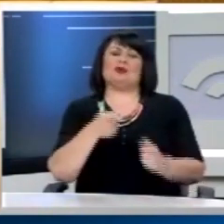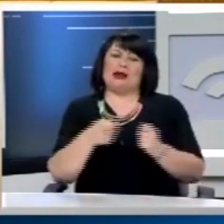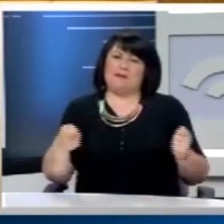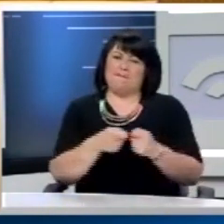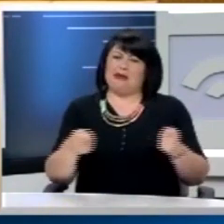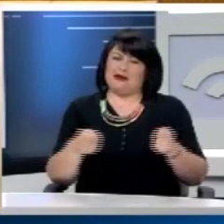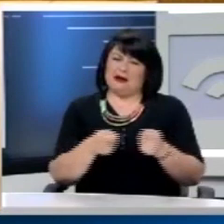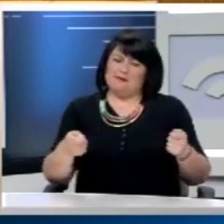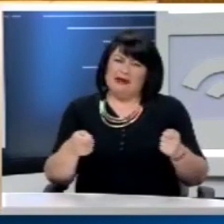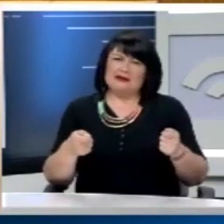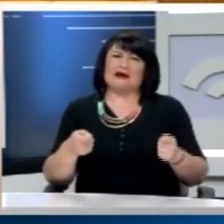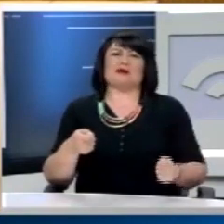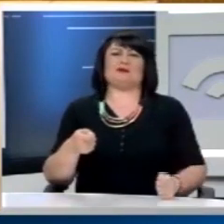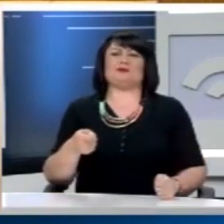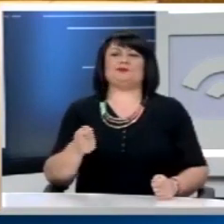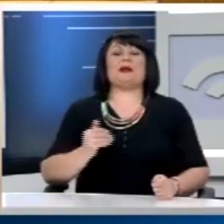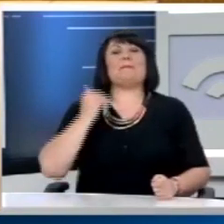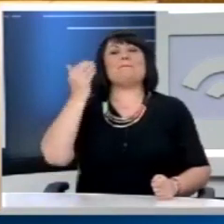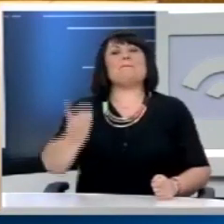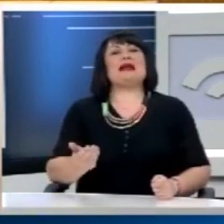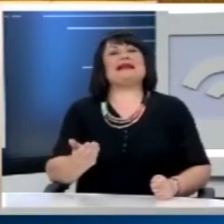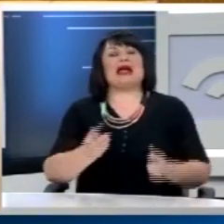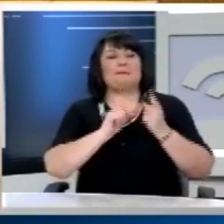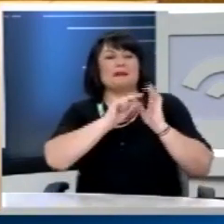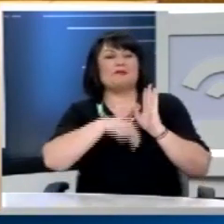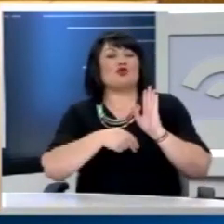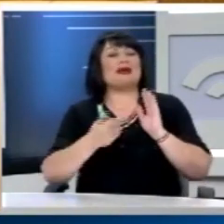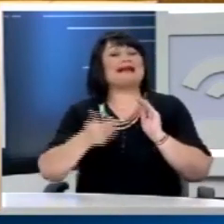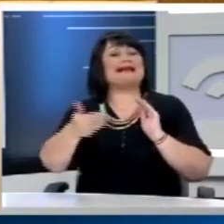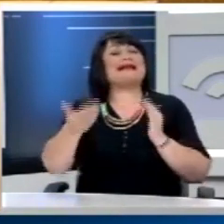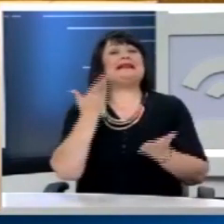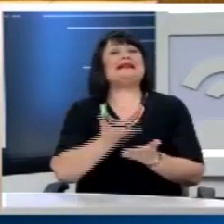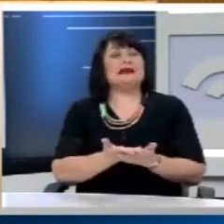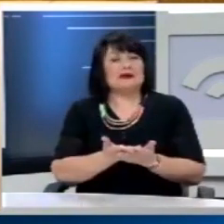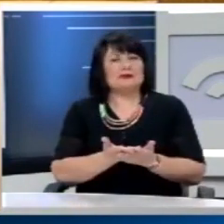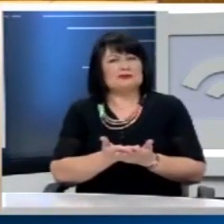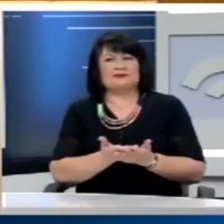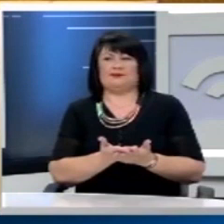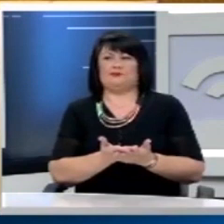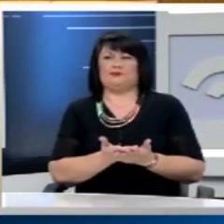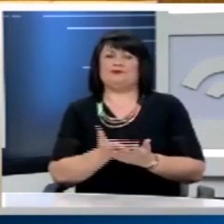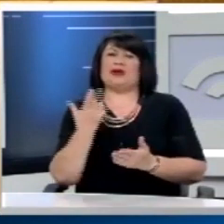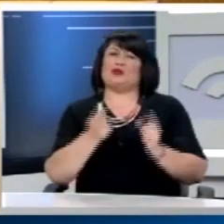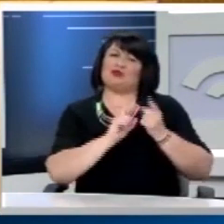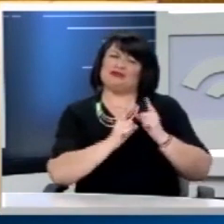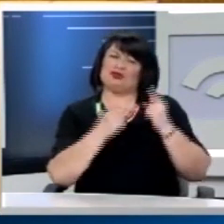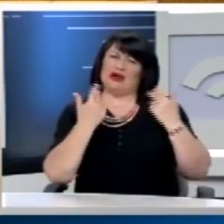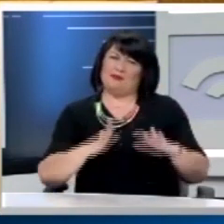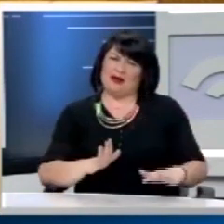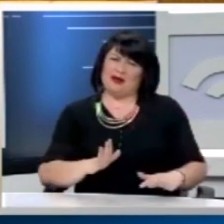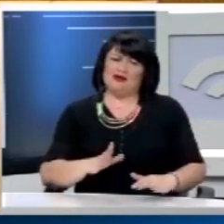μέτρων με βάση τα μεταμνημονιακά προαπαιτούμενα δεσμεύσεις, στις οποίες έχουν συμφωνήσει,